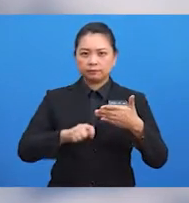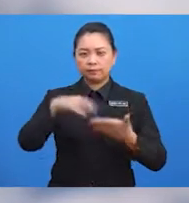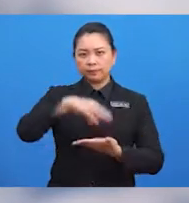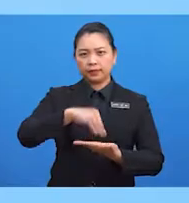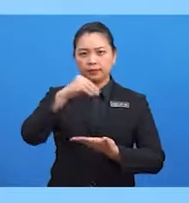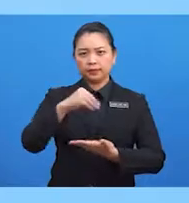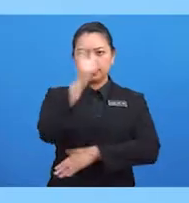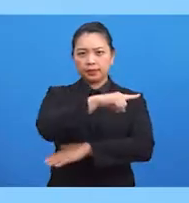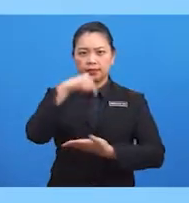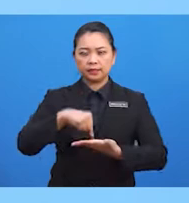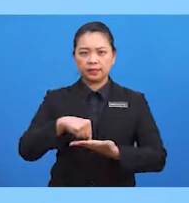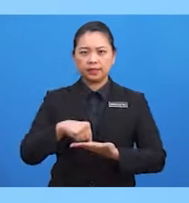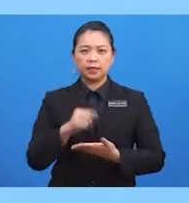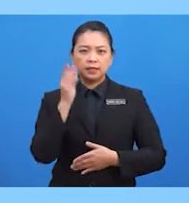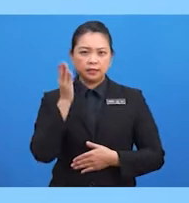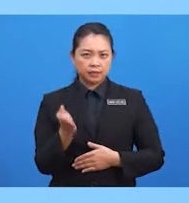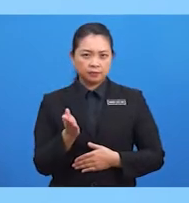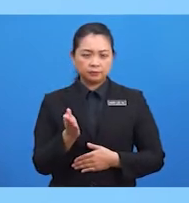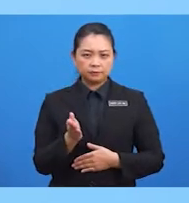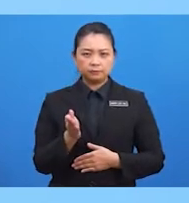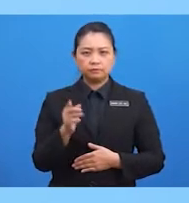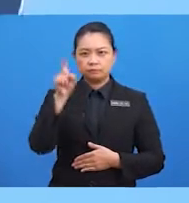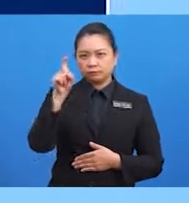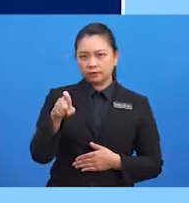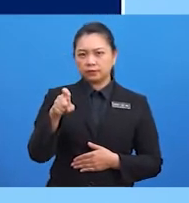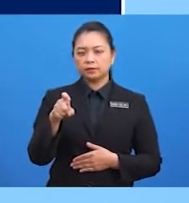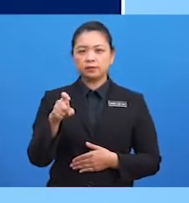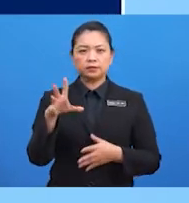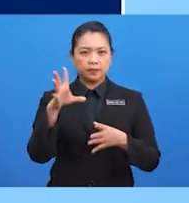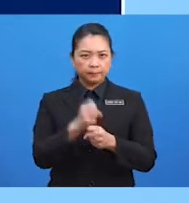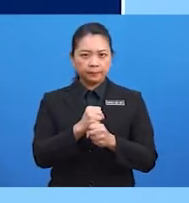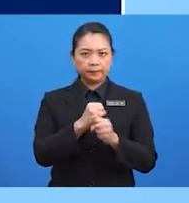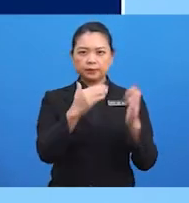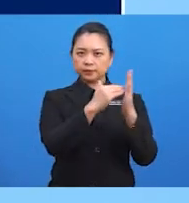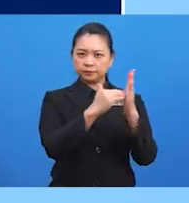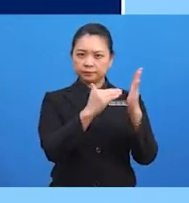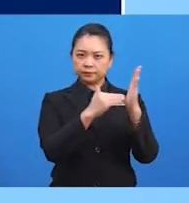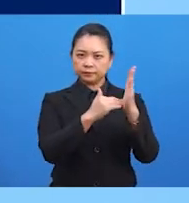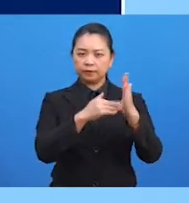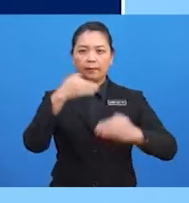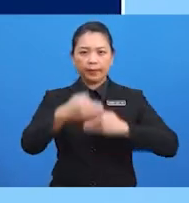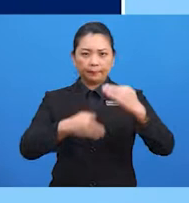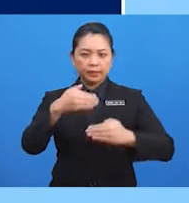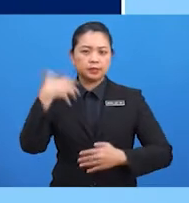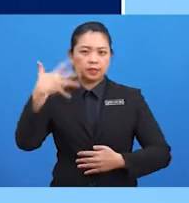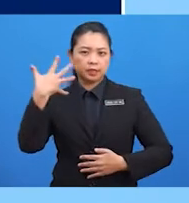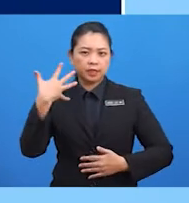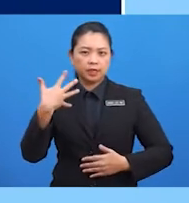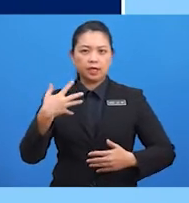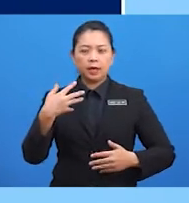ini, kamu sepatutnya dapat menyenaraikan perkembangan sejarah model sistem